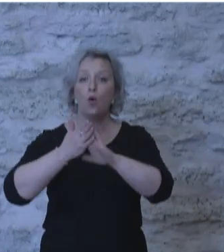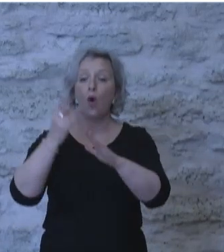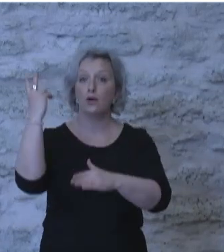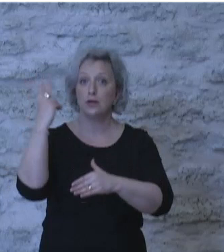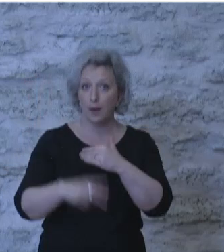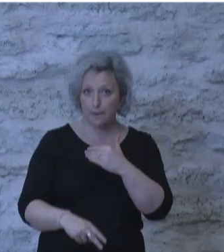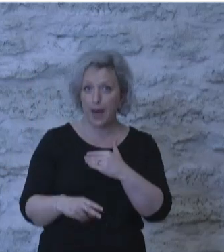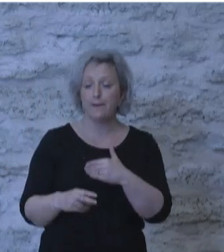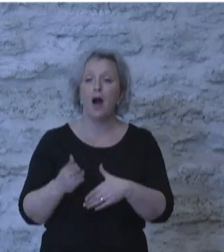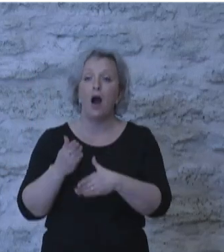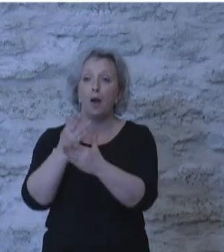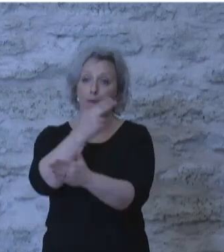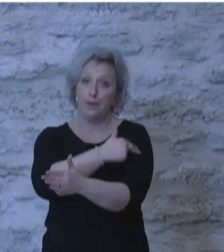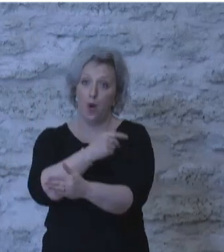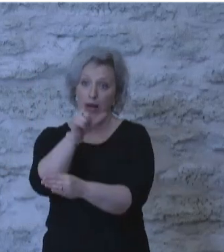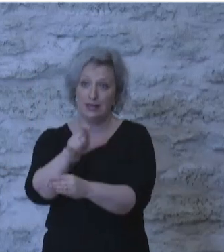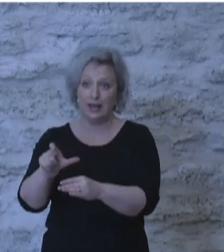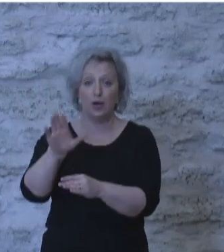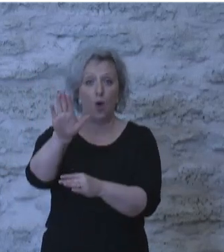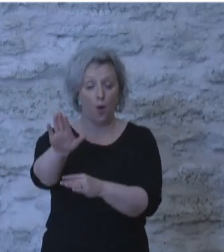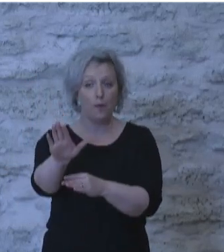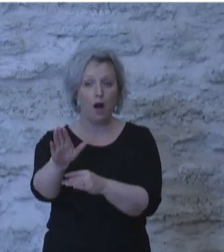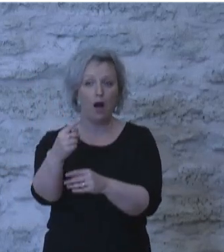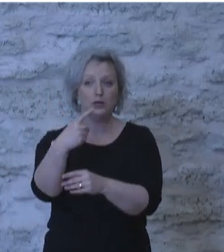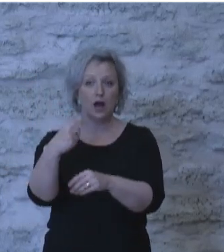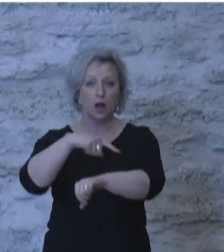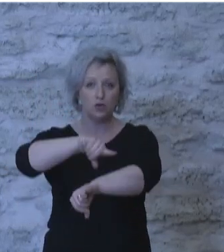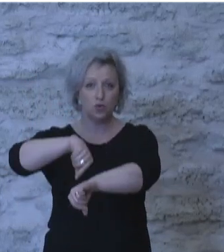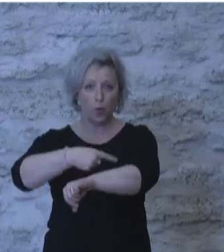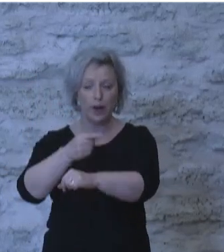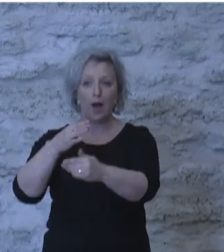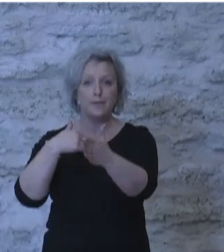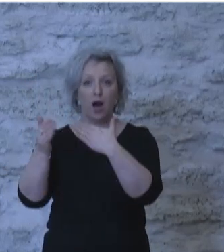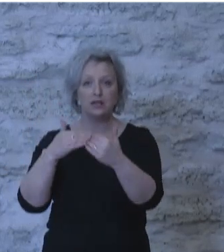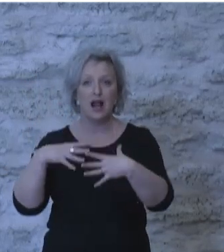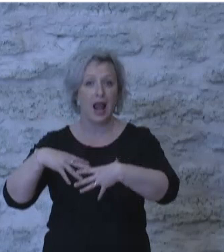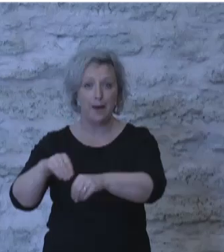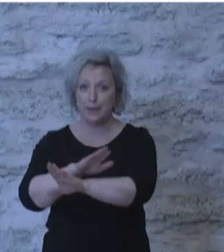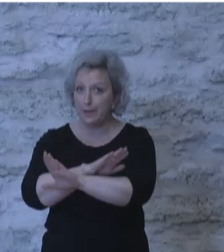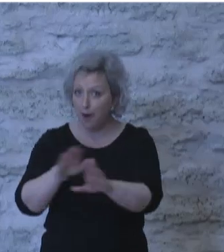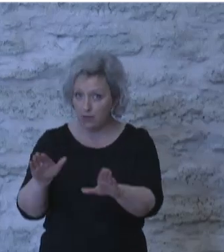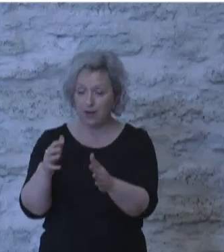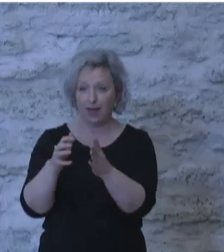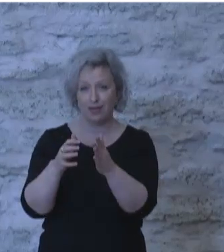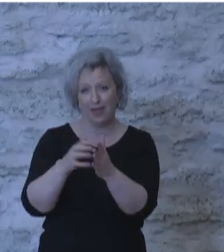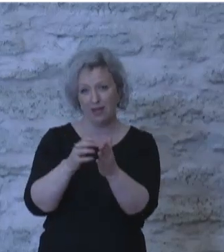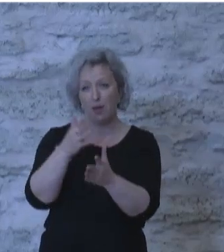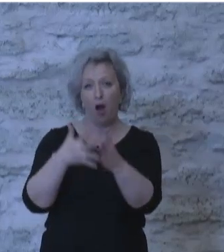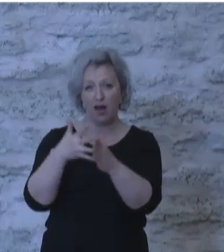need abipolitseinikud, kellel jääb sajatunnine praktika läbimata. Muidugi arvestatakse ära siis nende